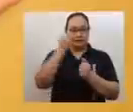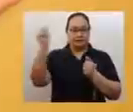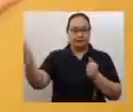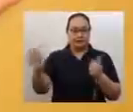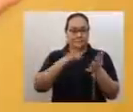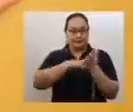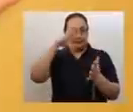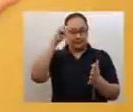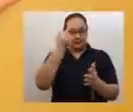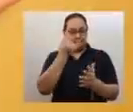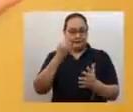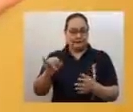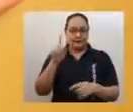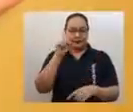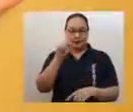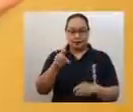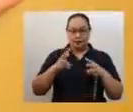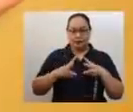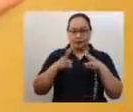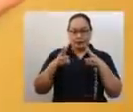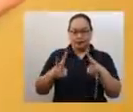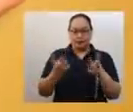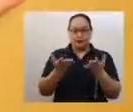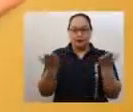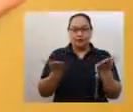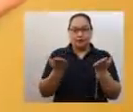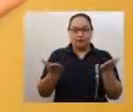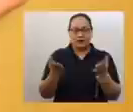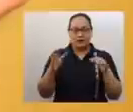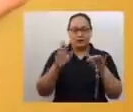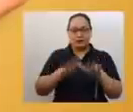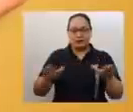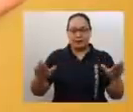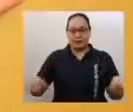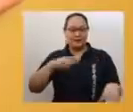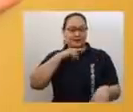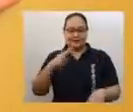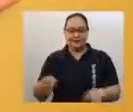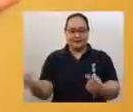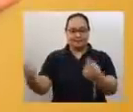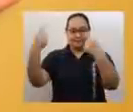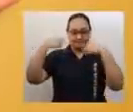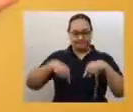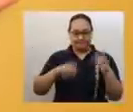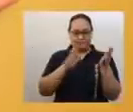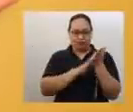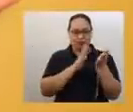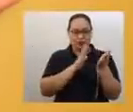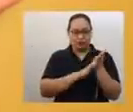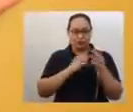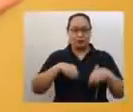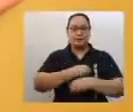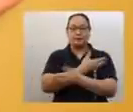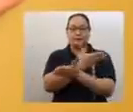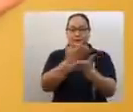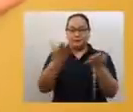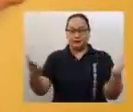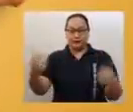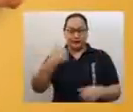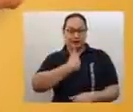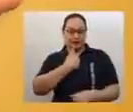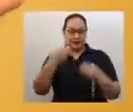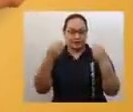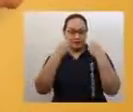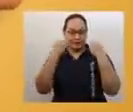Ang distance learning ay isang pamamaraan kung saan ang mga bata ay hindi papasok sa paaralan. Mamamahagi ng